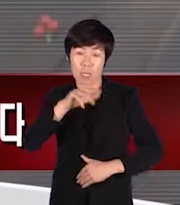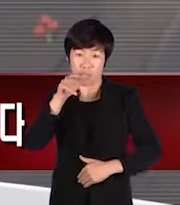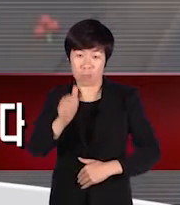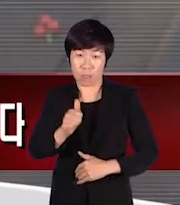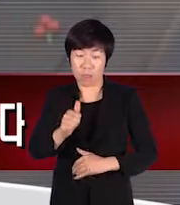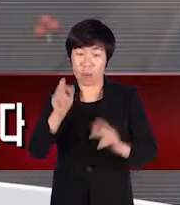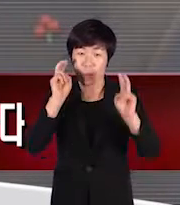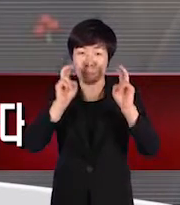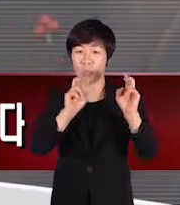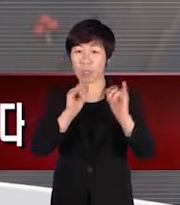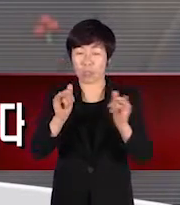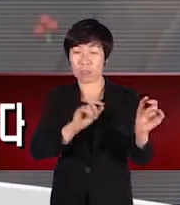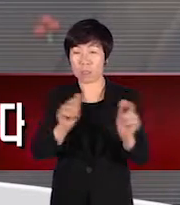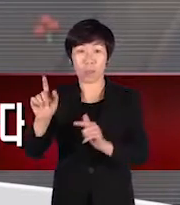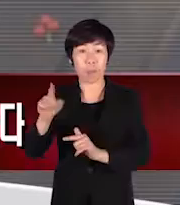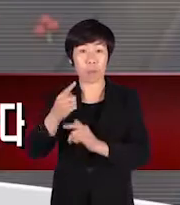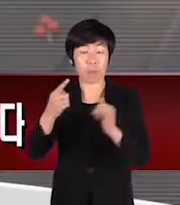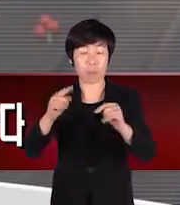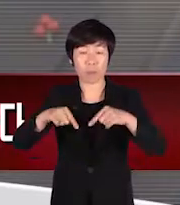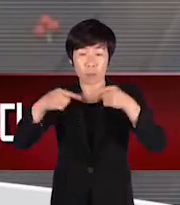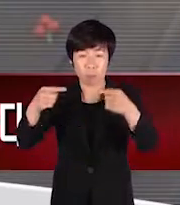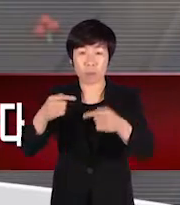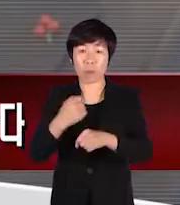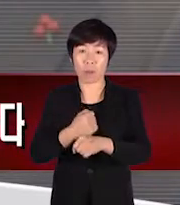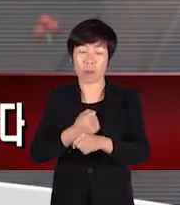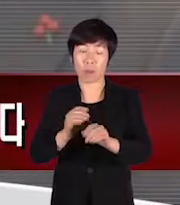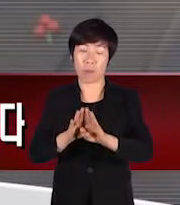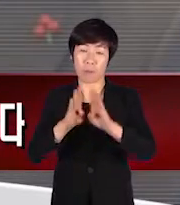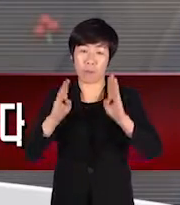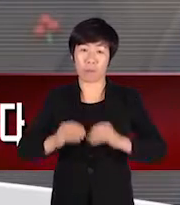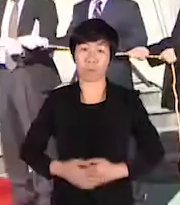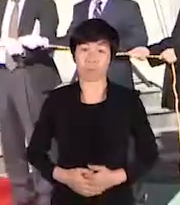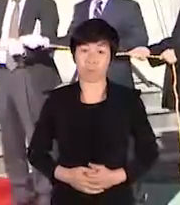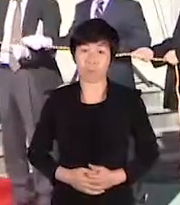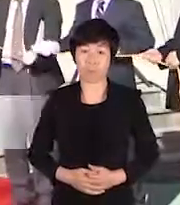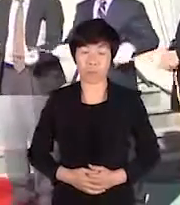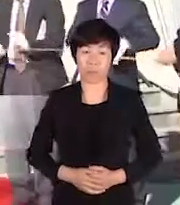시의회의장, 기업인 등 100여 명이 참석한 가운데 개최했습니다.